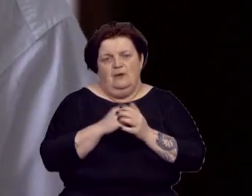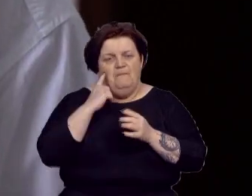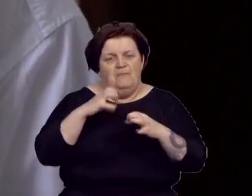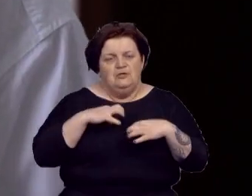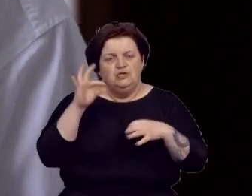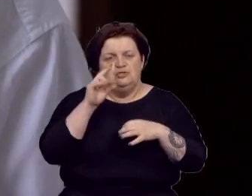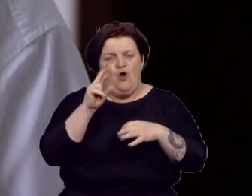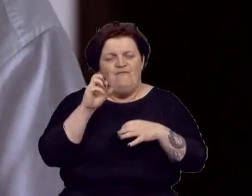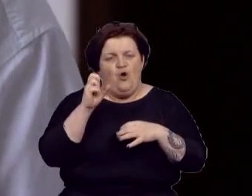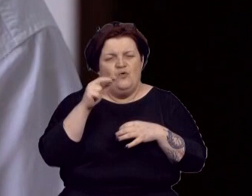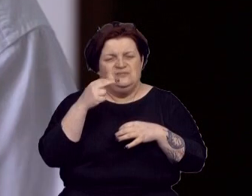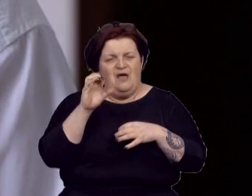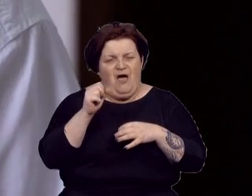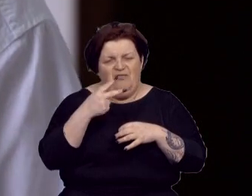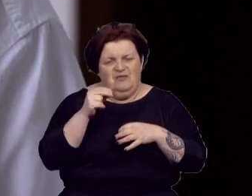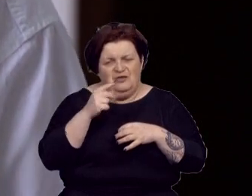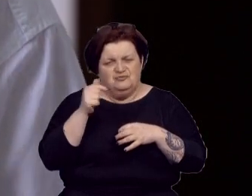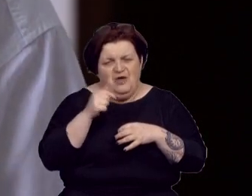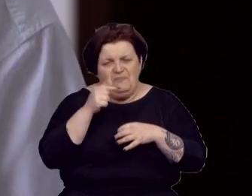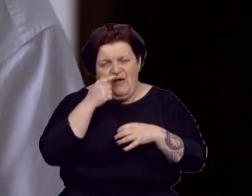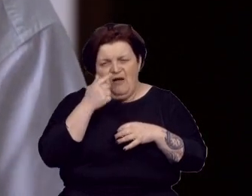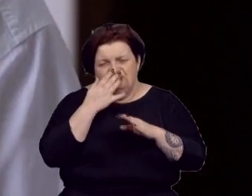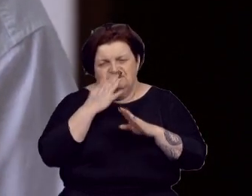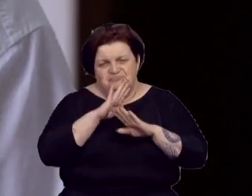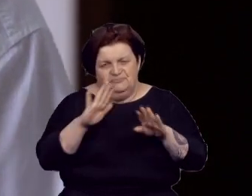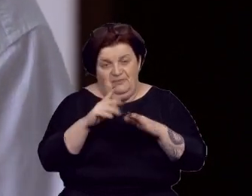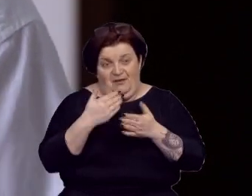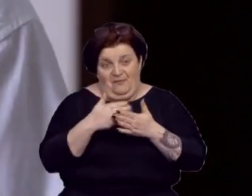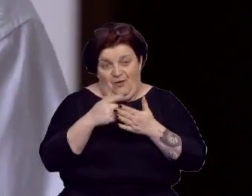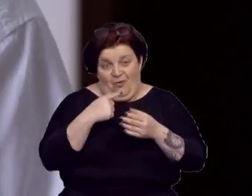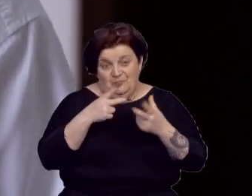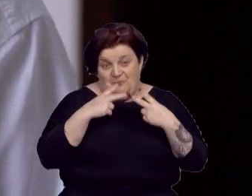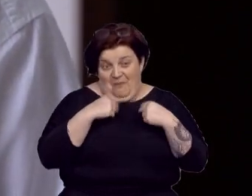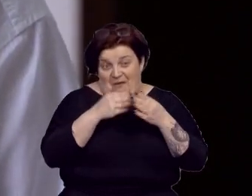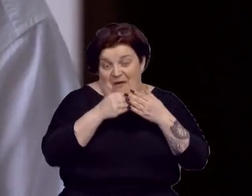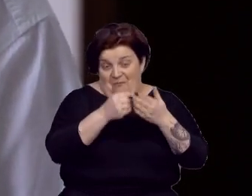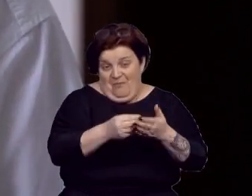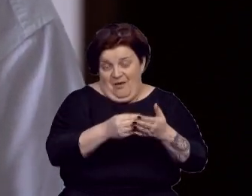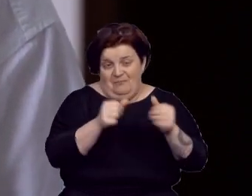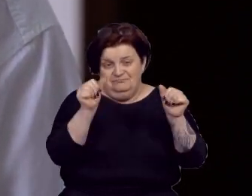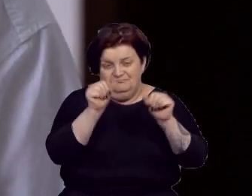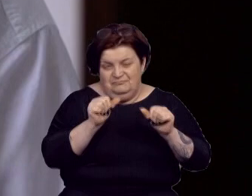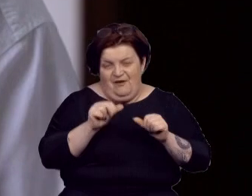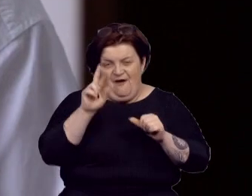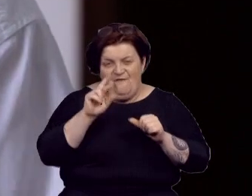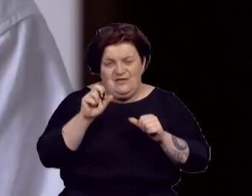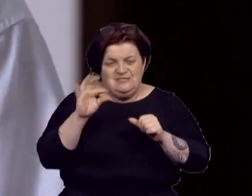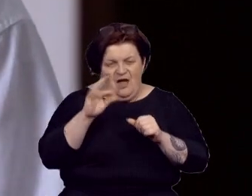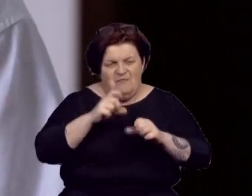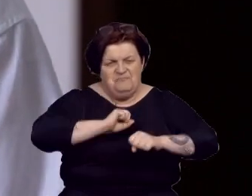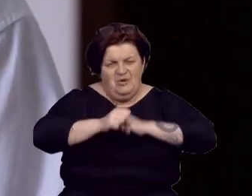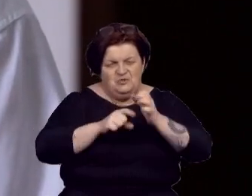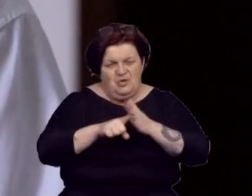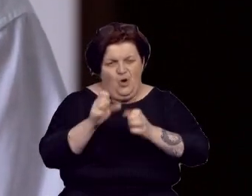Karola Skowrońska to postać, której nie trzeba przedstawiać. To właśnie do niej trafiła kolejna nagroda Flisaka, między innymi za nieustającą pracę na